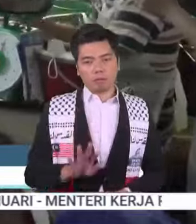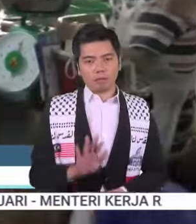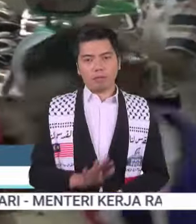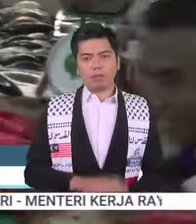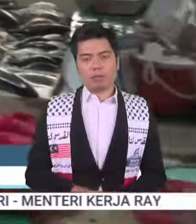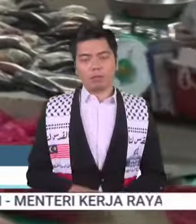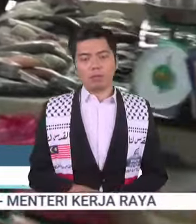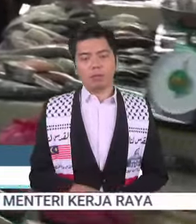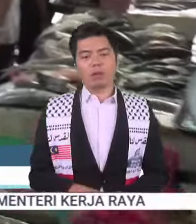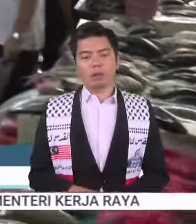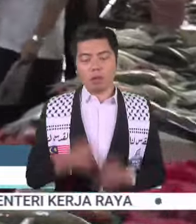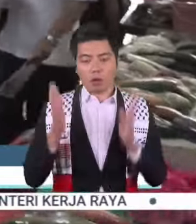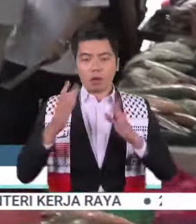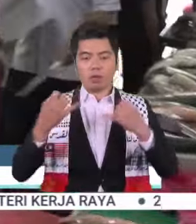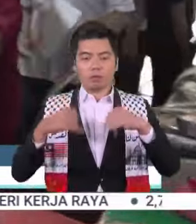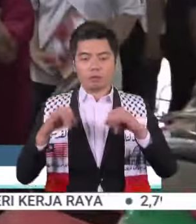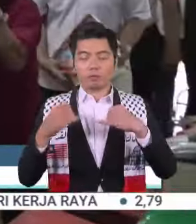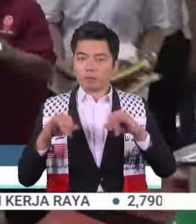orang penjual-penjual